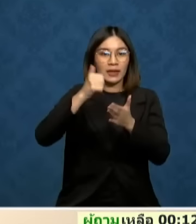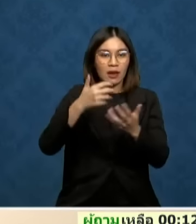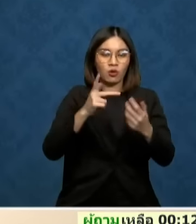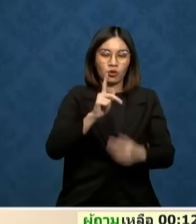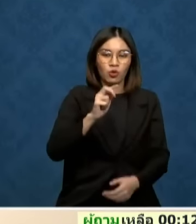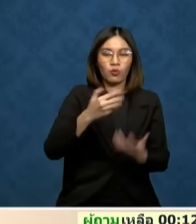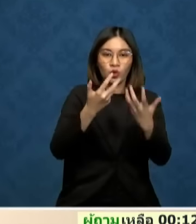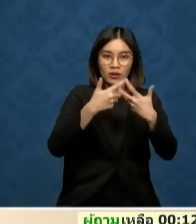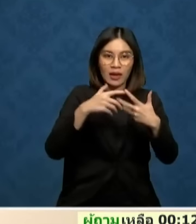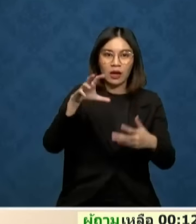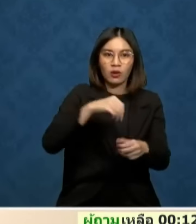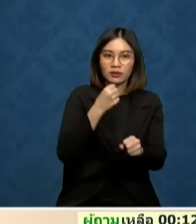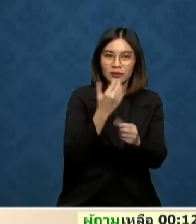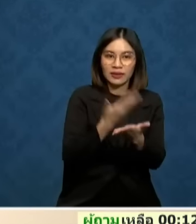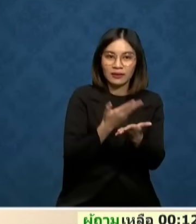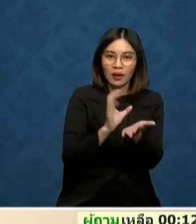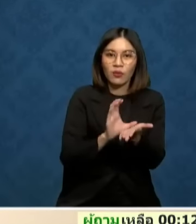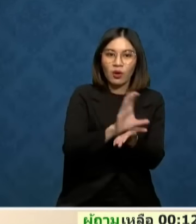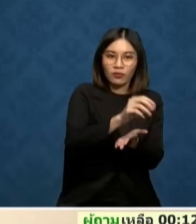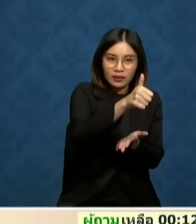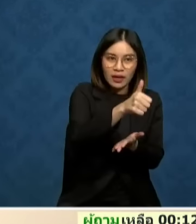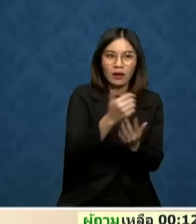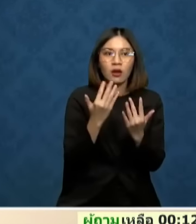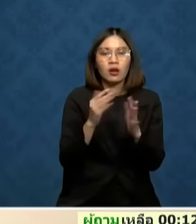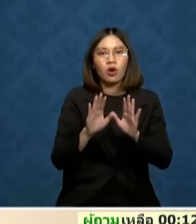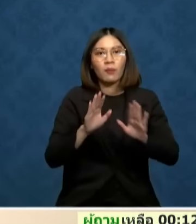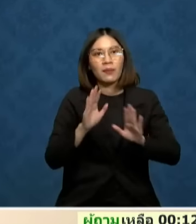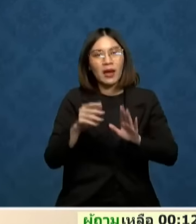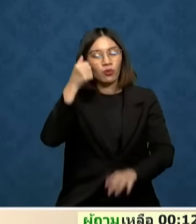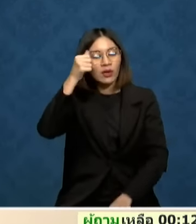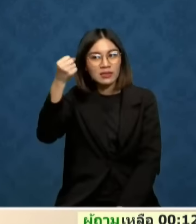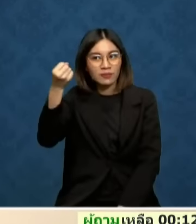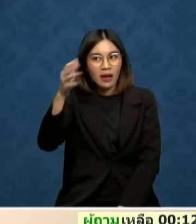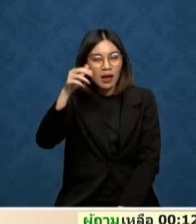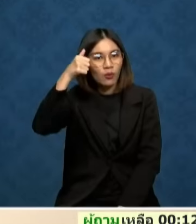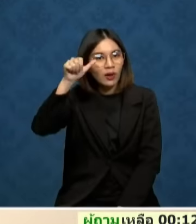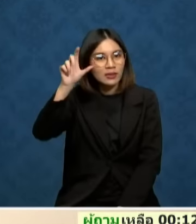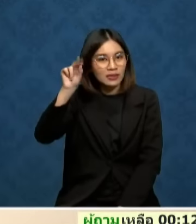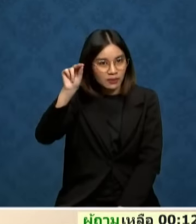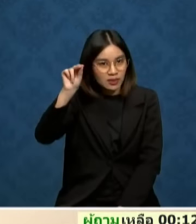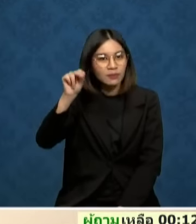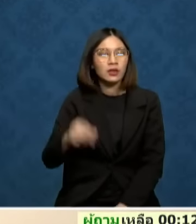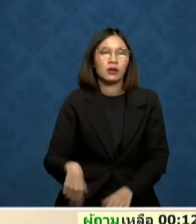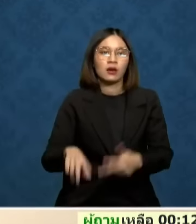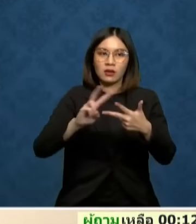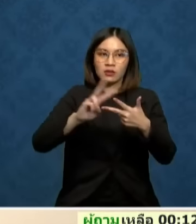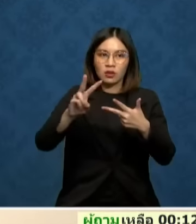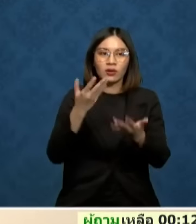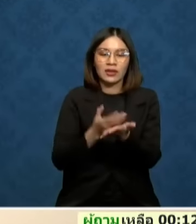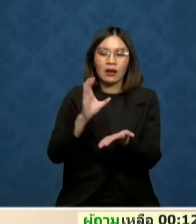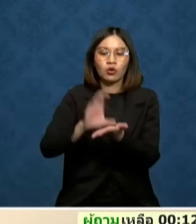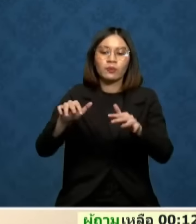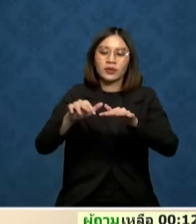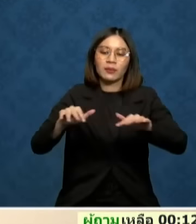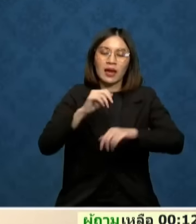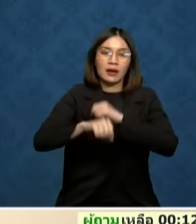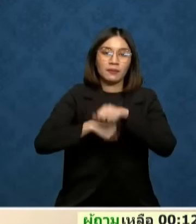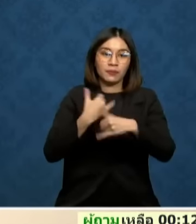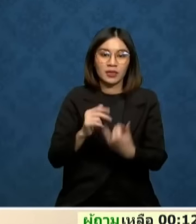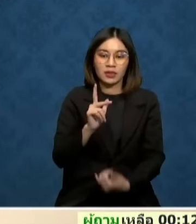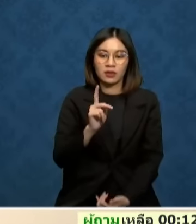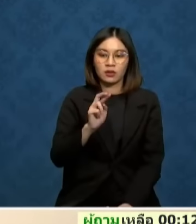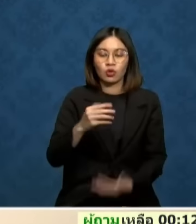ารถเอาไปใช้ได้นะคะก็รอเวลาอยู่อาจจะเป็น15หรือ30วันนะคะอย่างที่2ก็คือการขอในงบปกติซึ่งปีนี้เองทาง